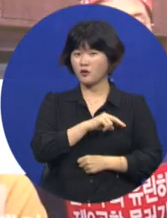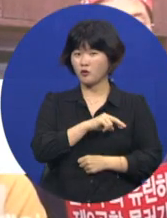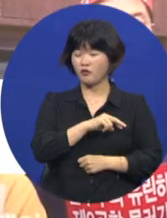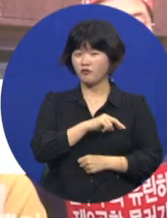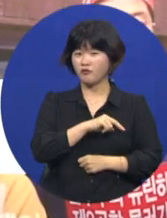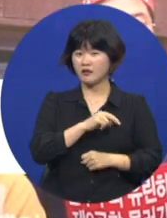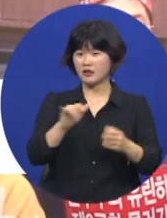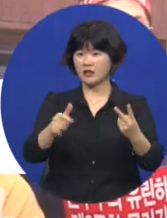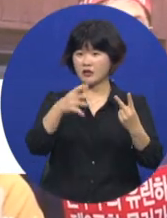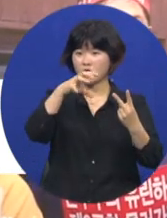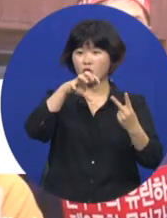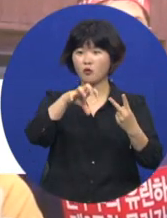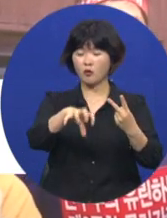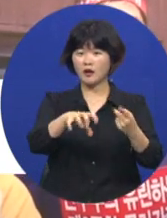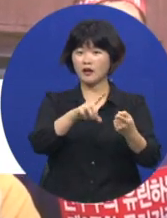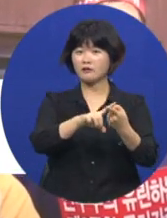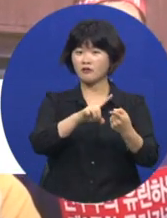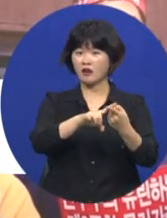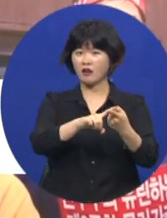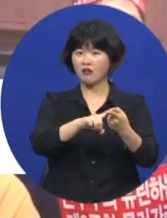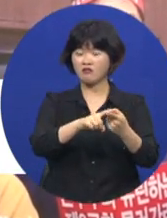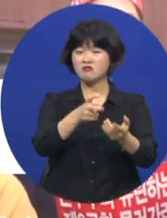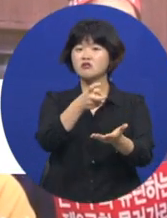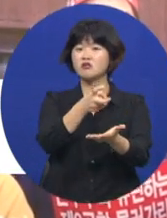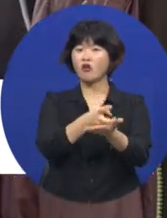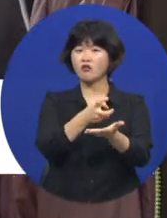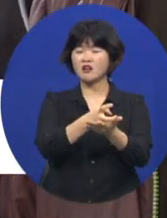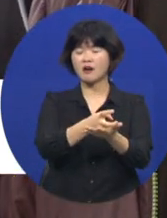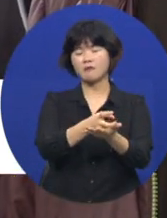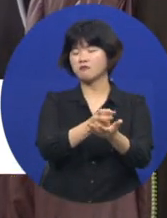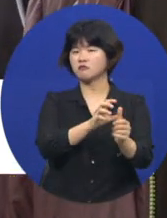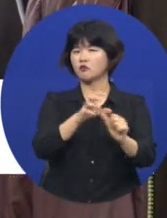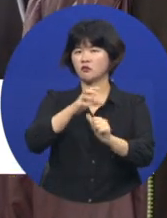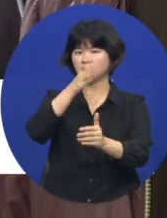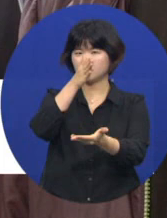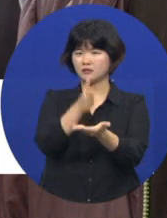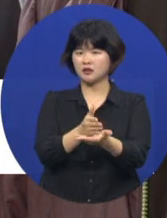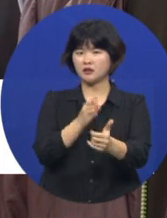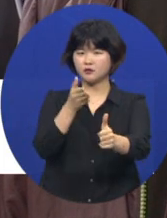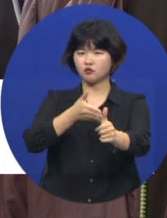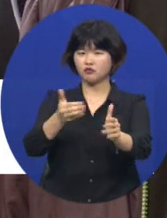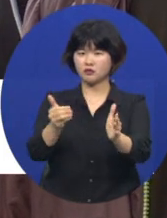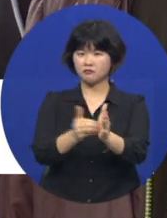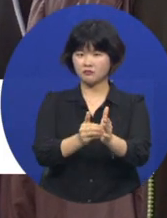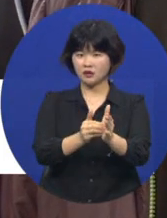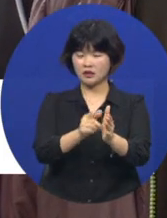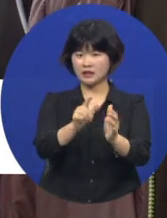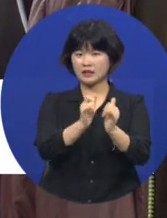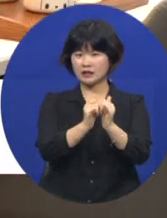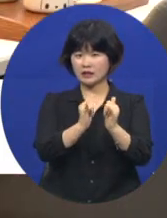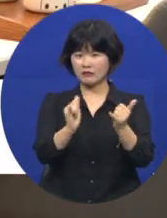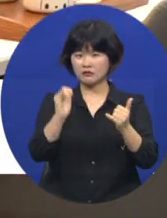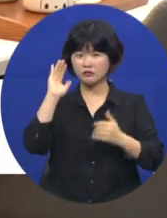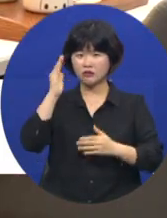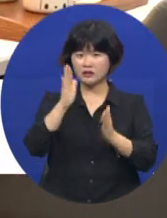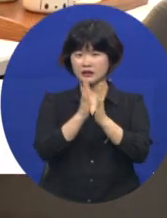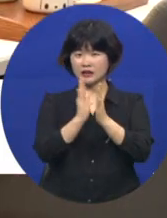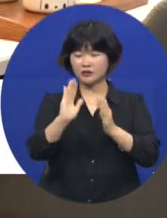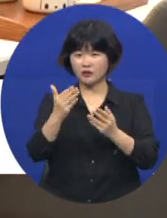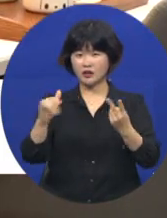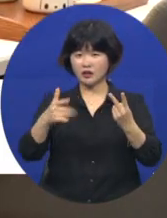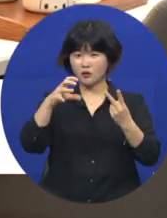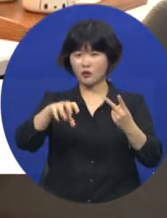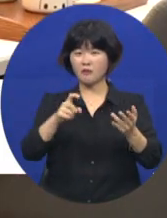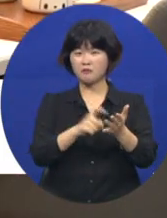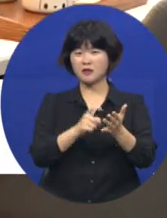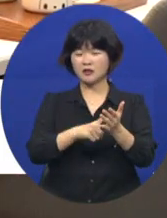도의원은 제2공항을 정략적으로 이용하지 말라고 요구했습니다. 이들은 최근 출범한